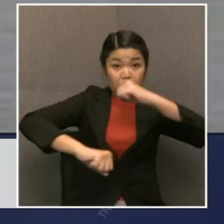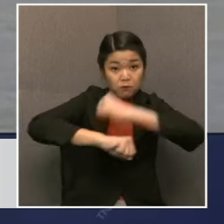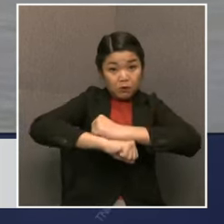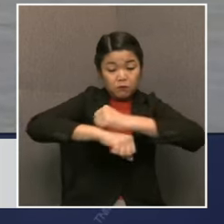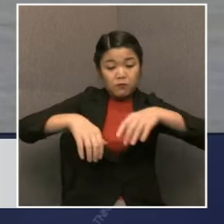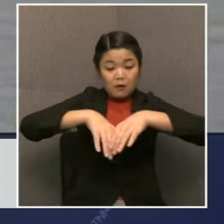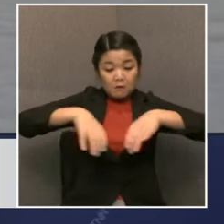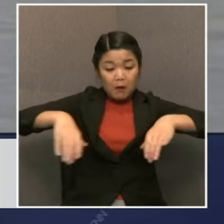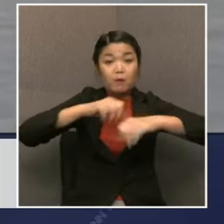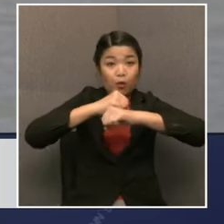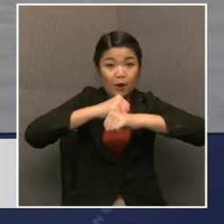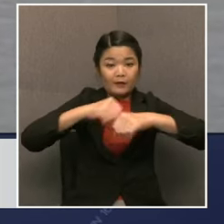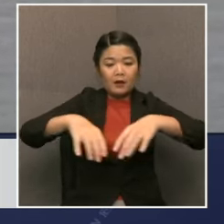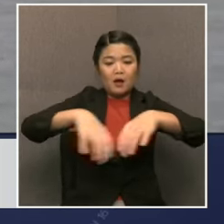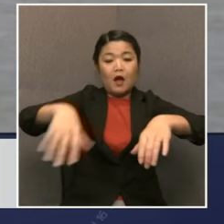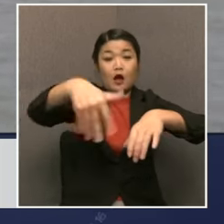3